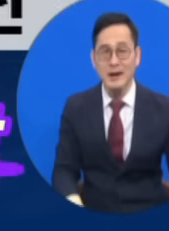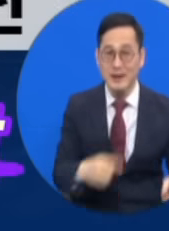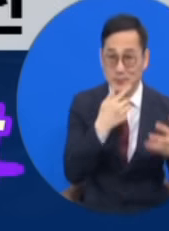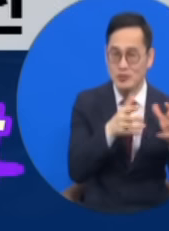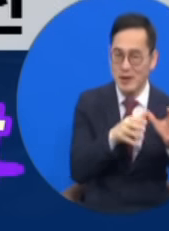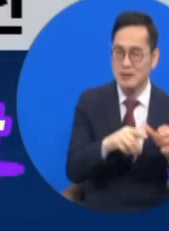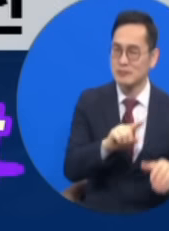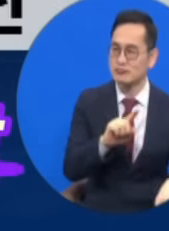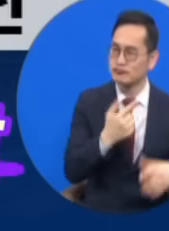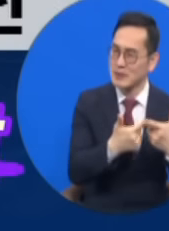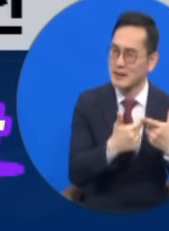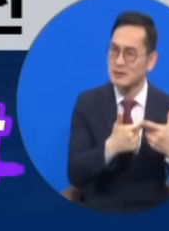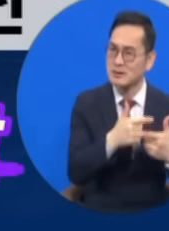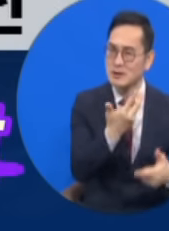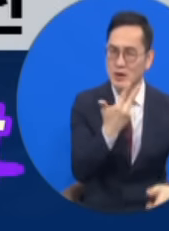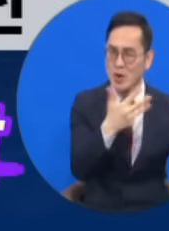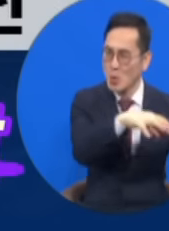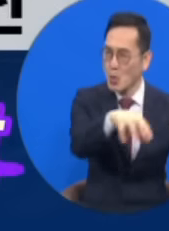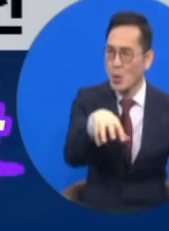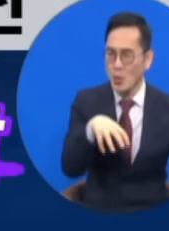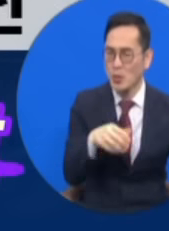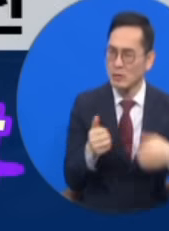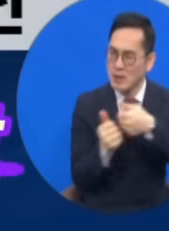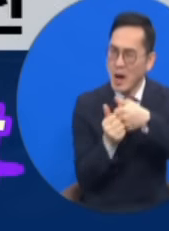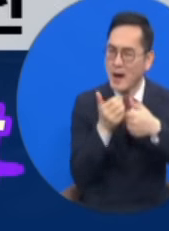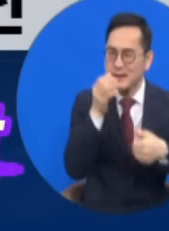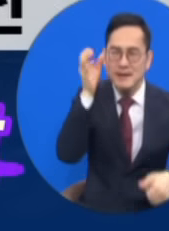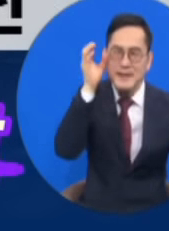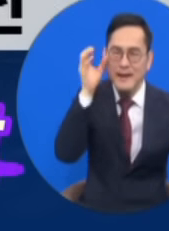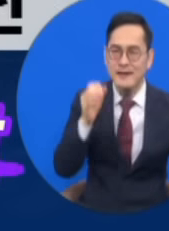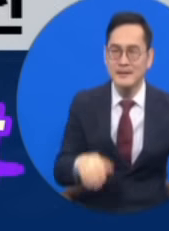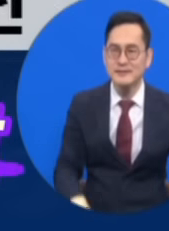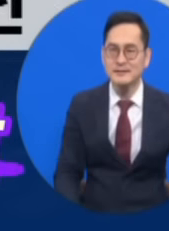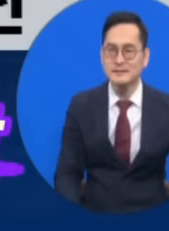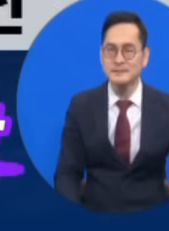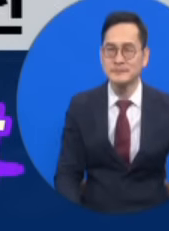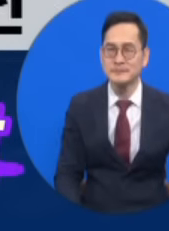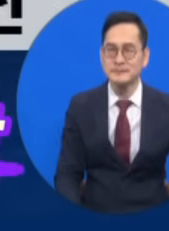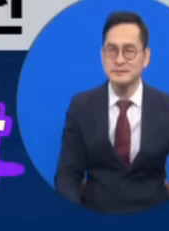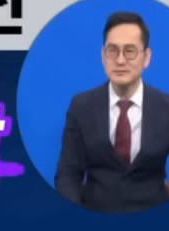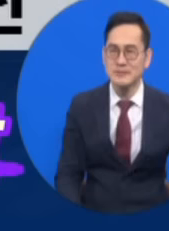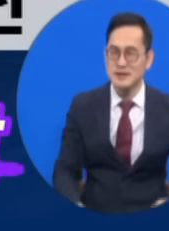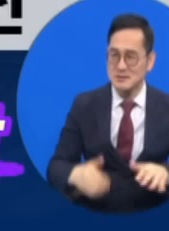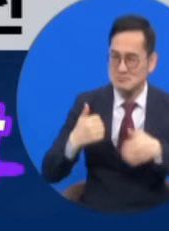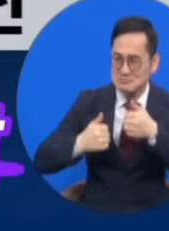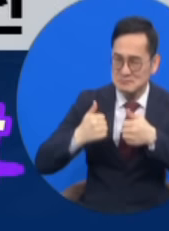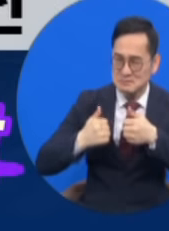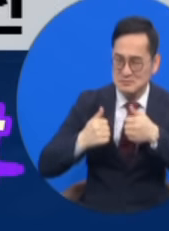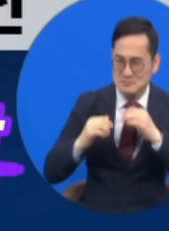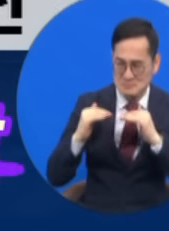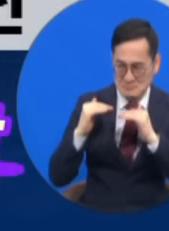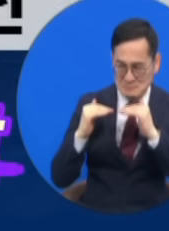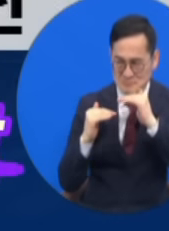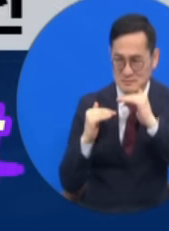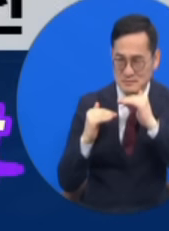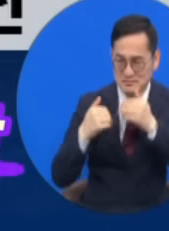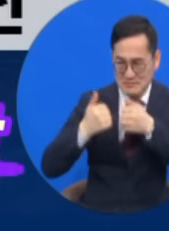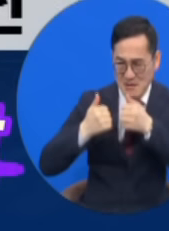60곳으로 국민의힘은 판단했고요. 민주당에서도 50곳에서 60곳에 달한다라고 격전지를 모두 다 얘기하고 있는